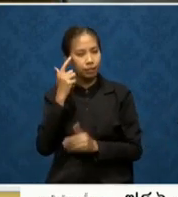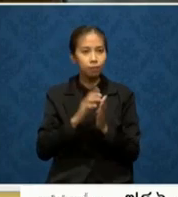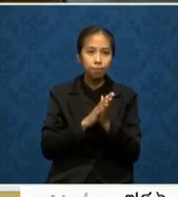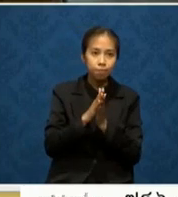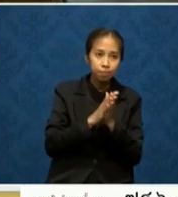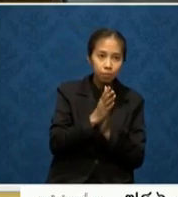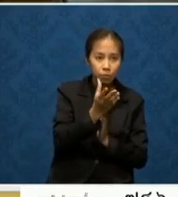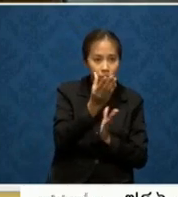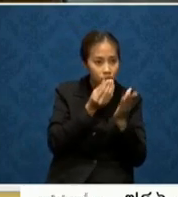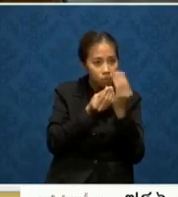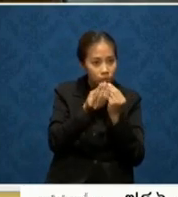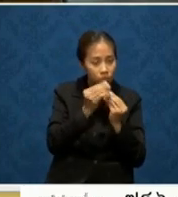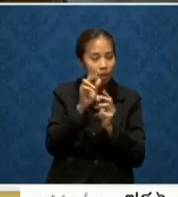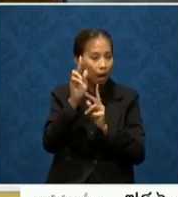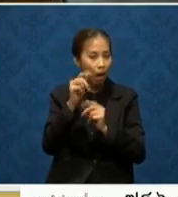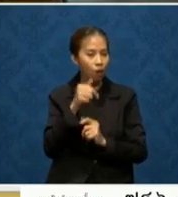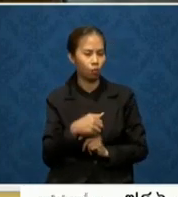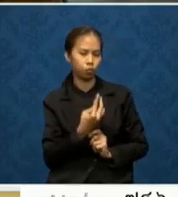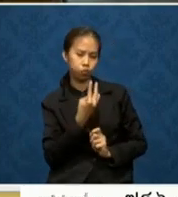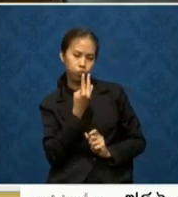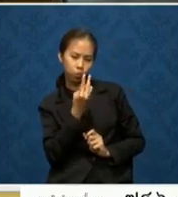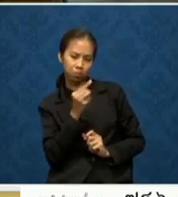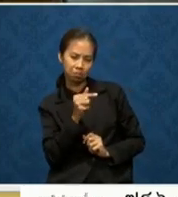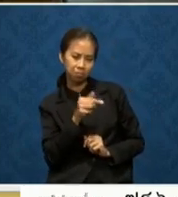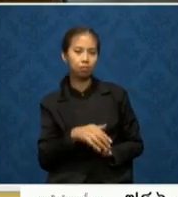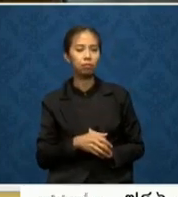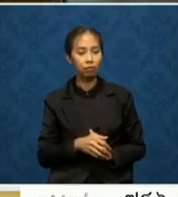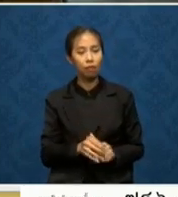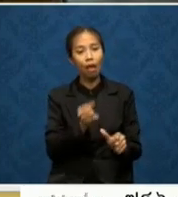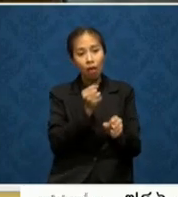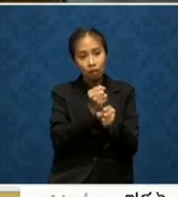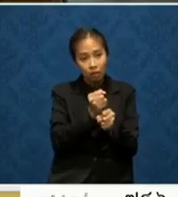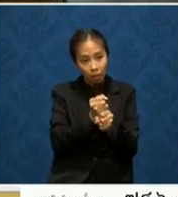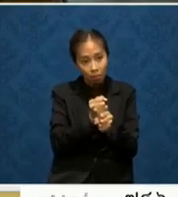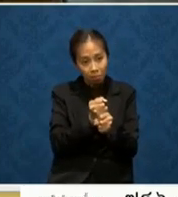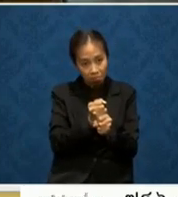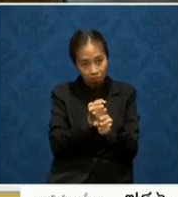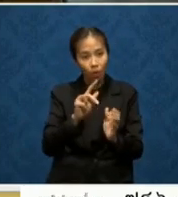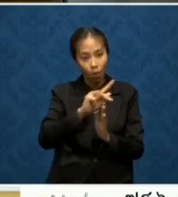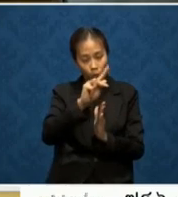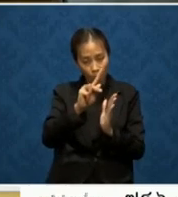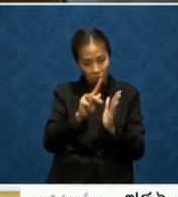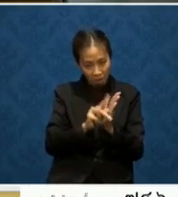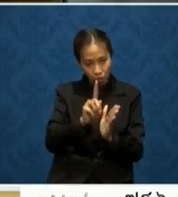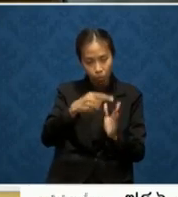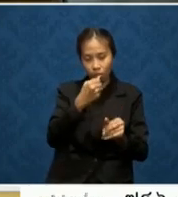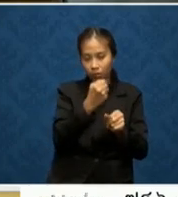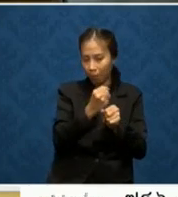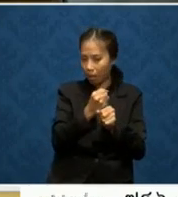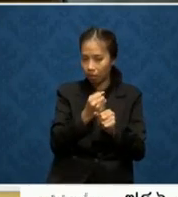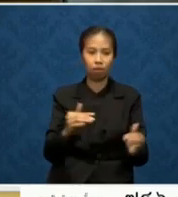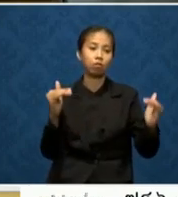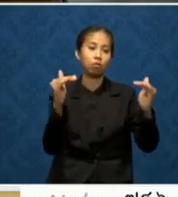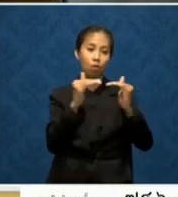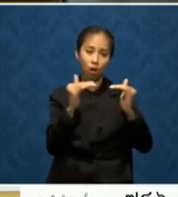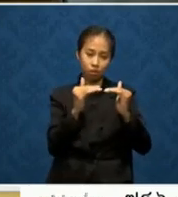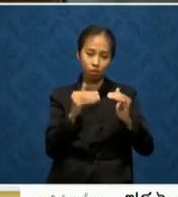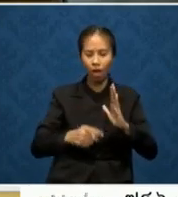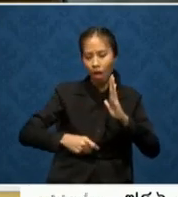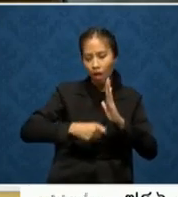ามนะครับว่าท่านจะดำเนินการให้เคารพกฎหมายไม่เลือกปฏิบัติแล้วก็หาสาเห